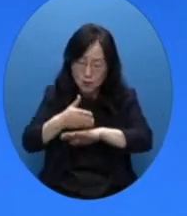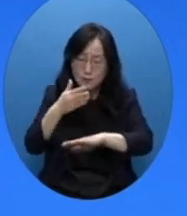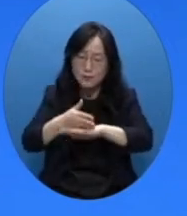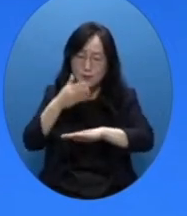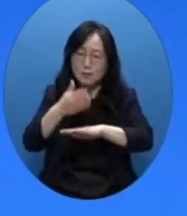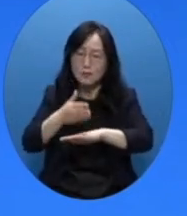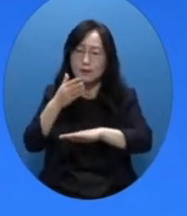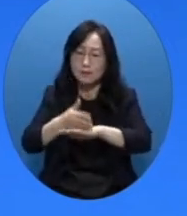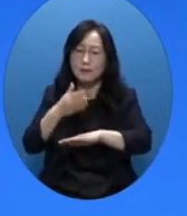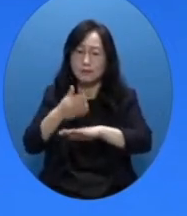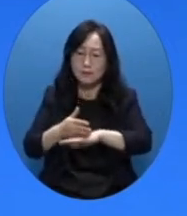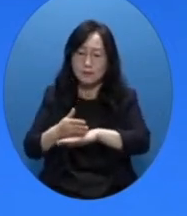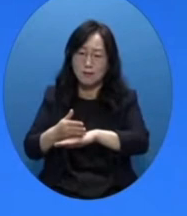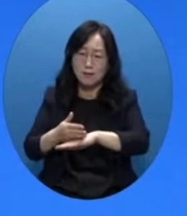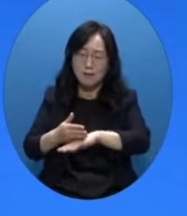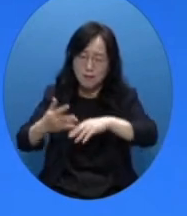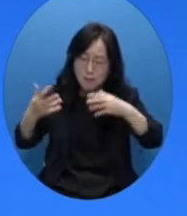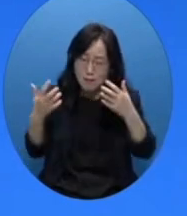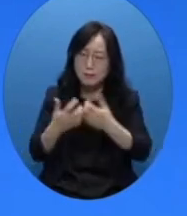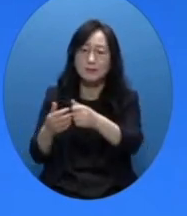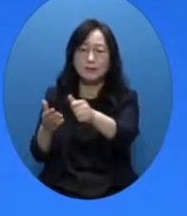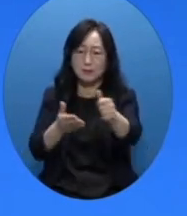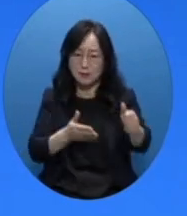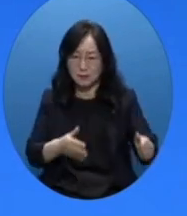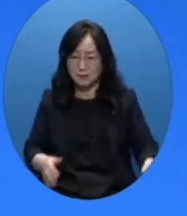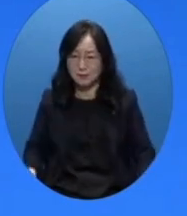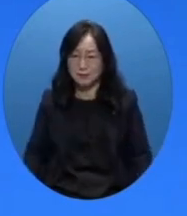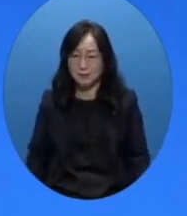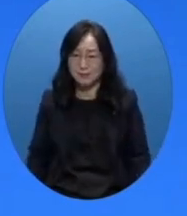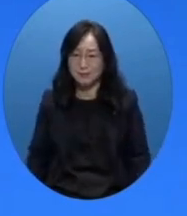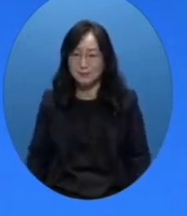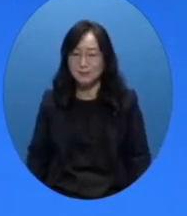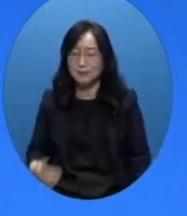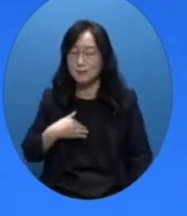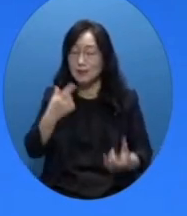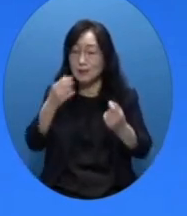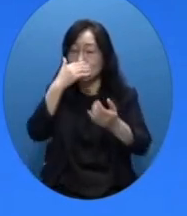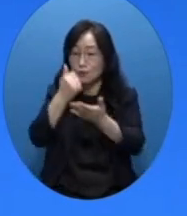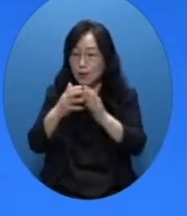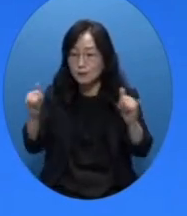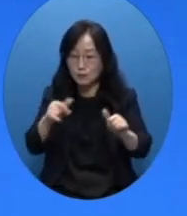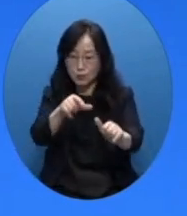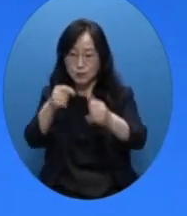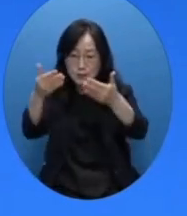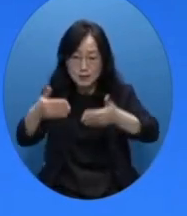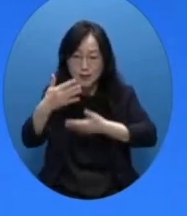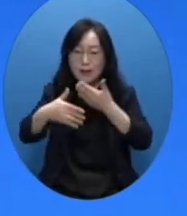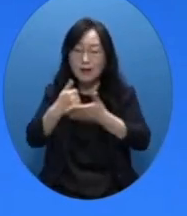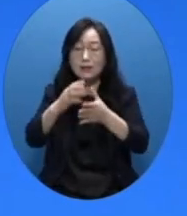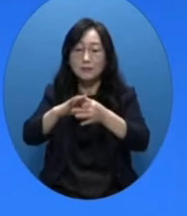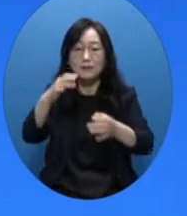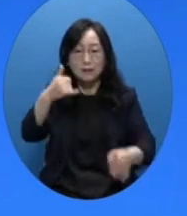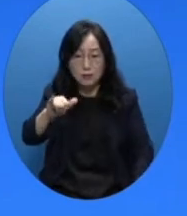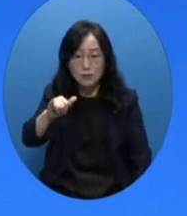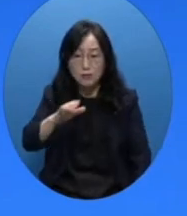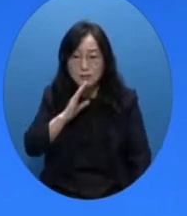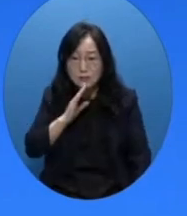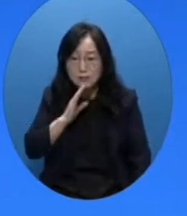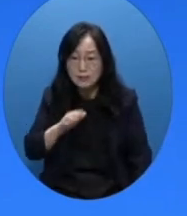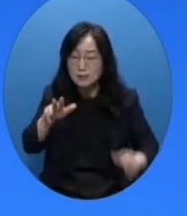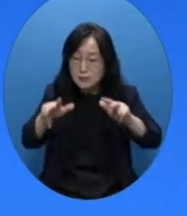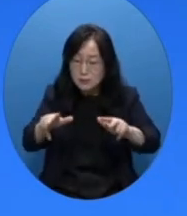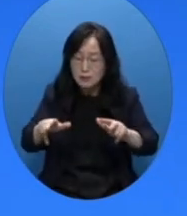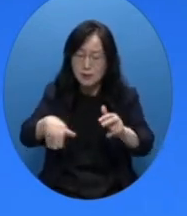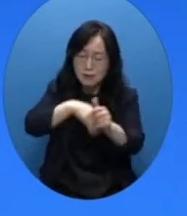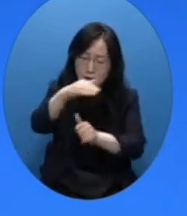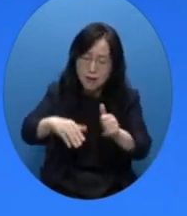감사합니다. 넘치는 감사로 나가게 되기를 바랍니다. 나 같은 죄인이 구원받아 하나님 자녀가 되어서 그렇게 힘들고 어려운 상황이 하나님